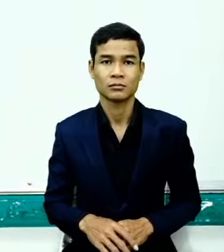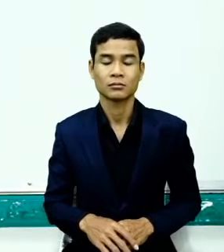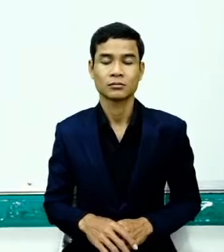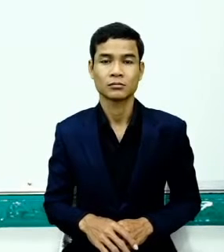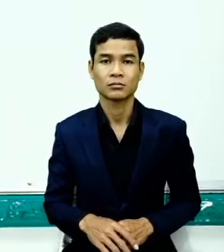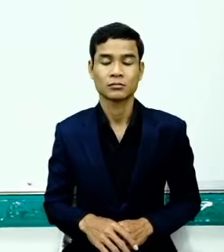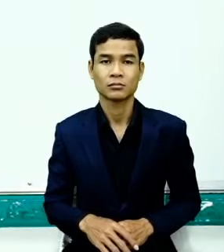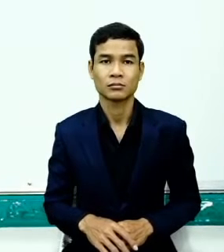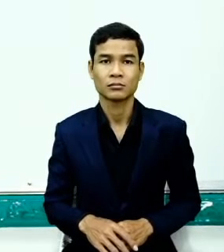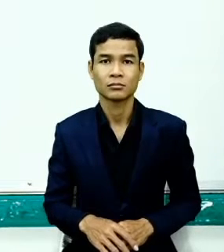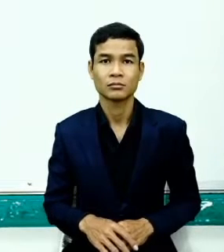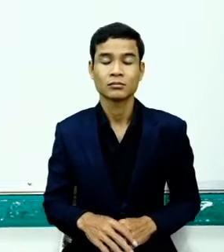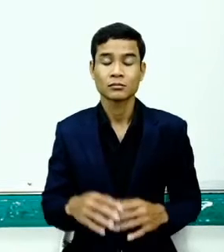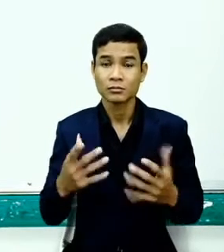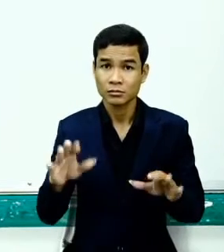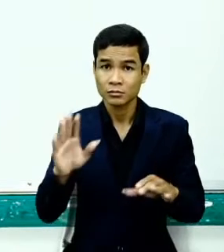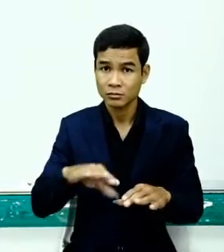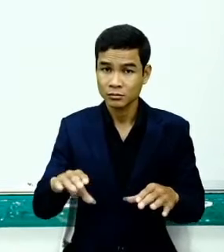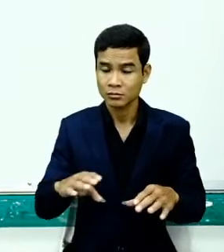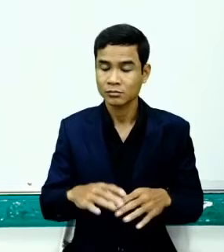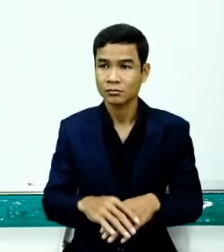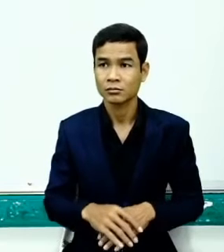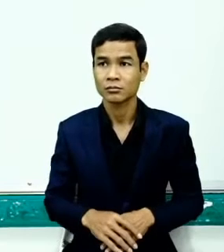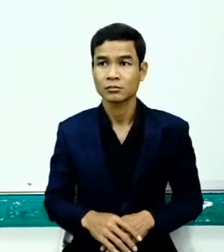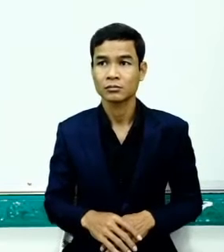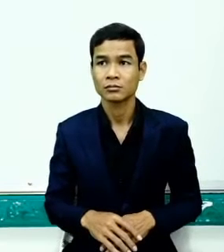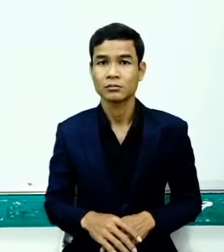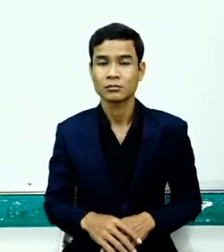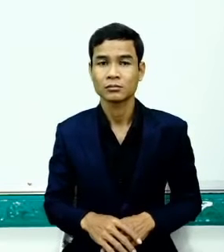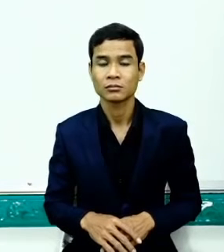ចាហើយហៅណែកូន